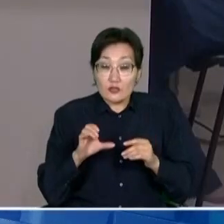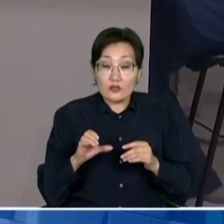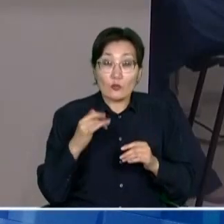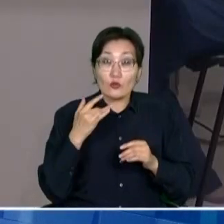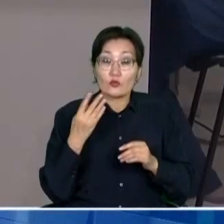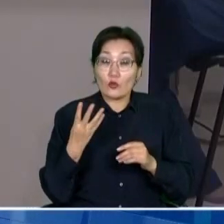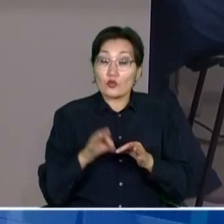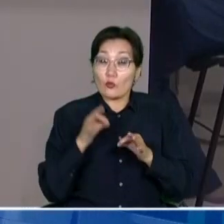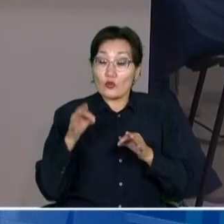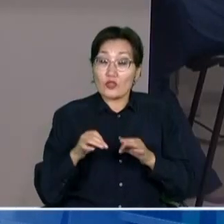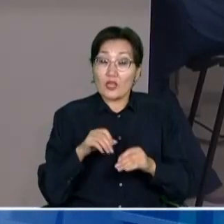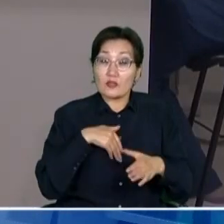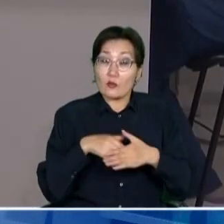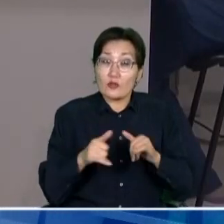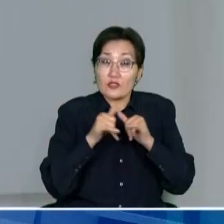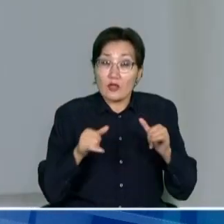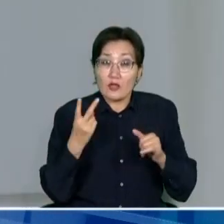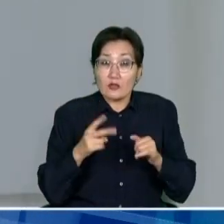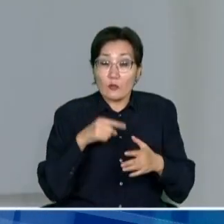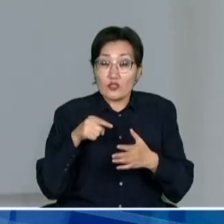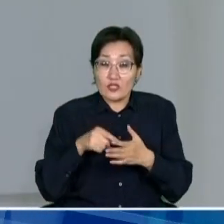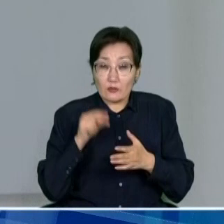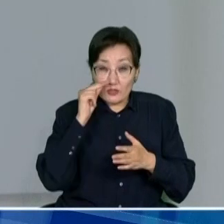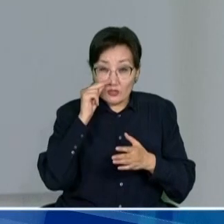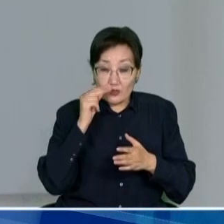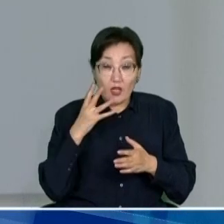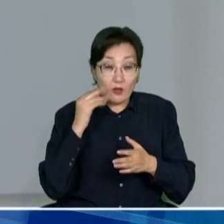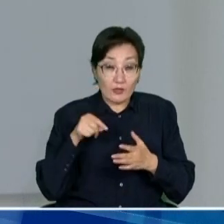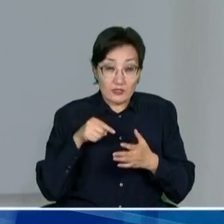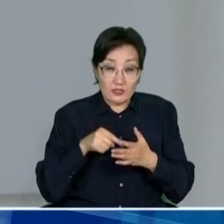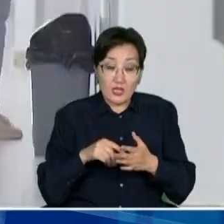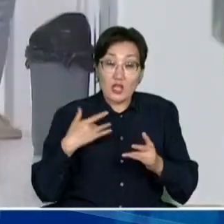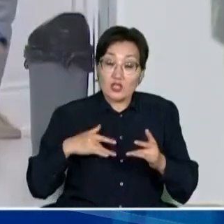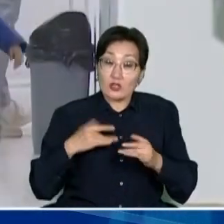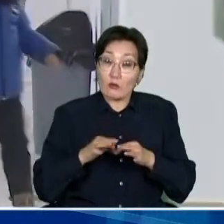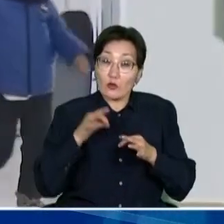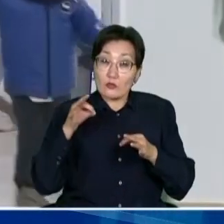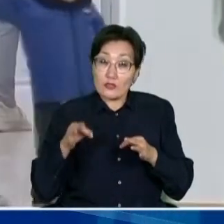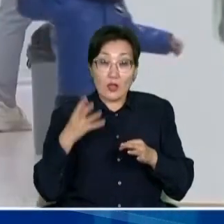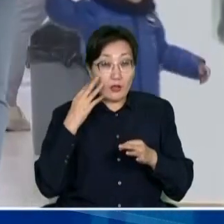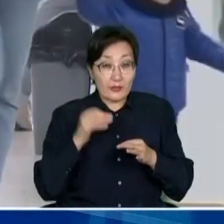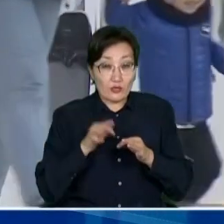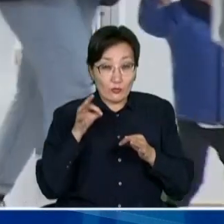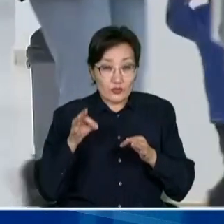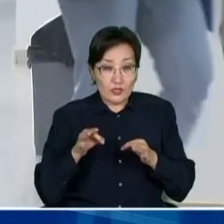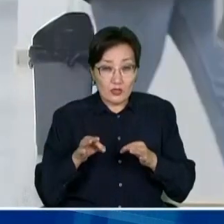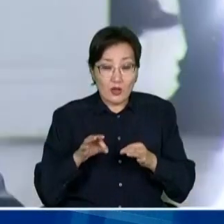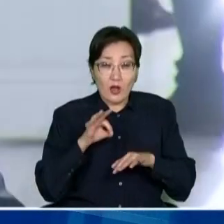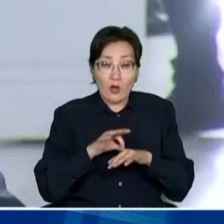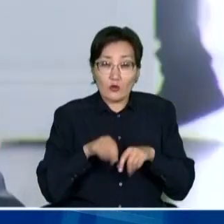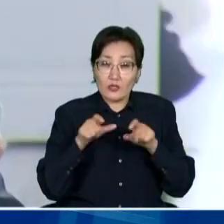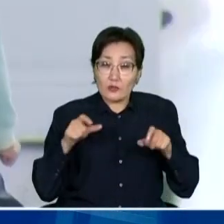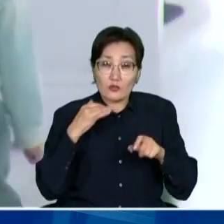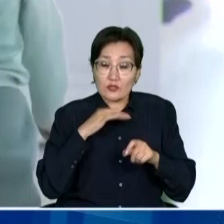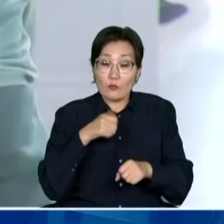4 өңірінде өршіп тұр. Олар 2 мегаполис Шымкент пен Алматы, Жамбыл облысы мен Алматы облысында ауырғандар көп.